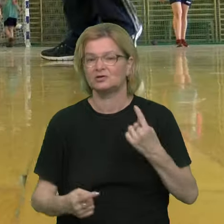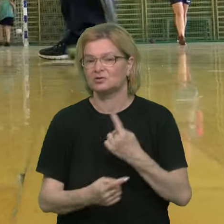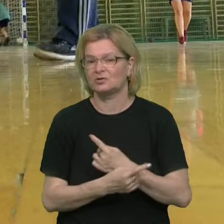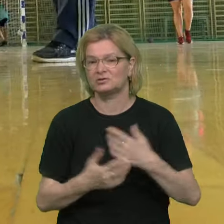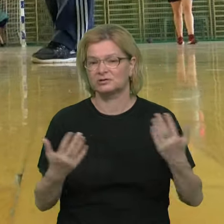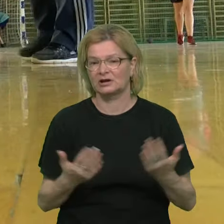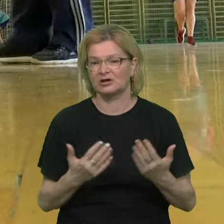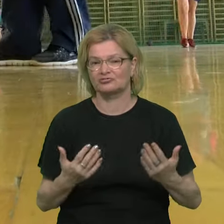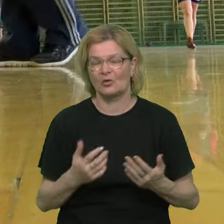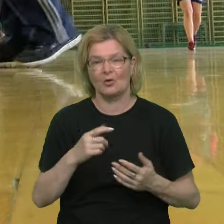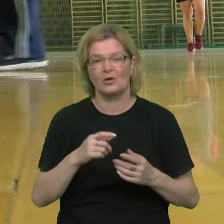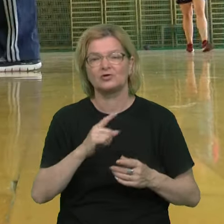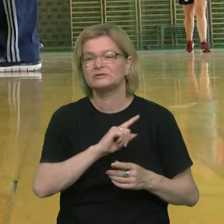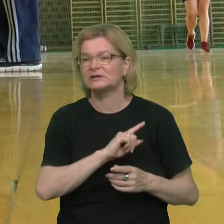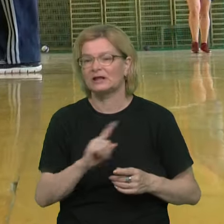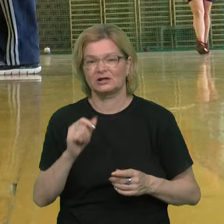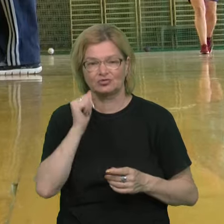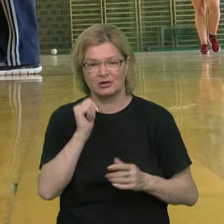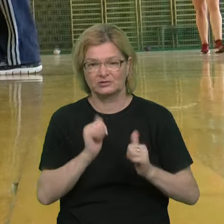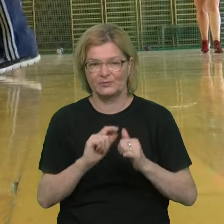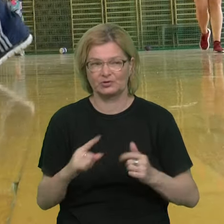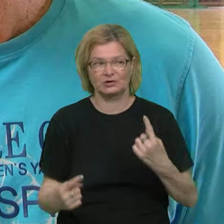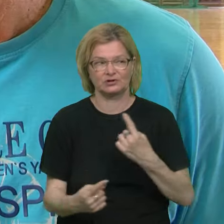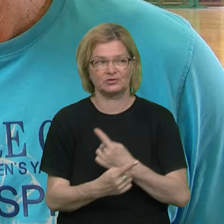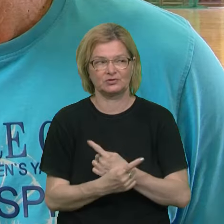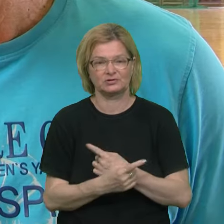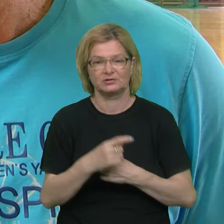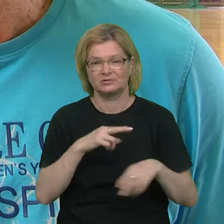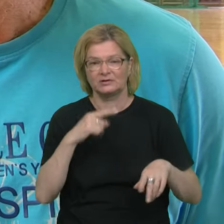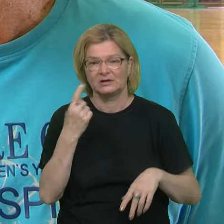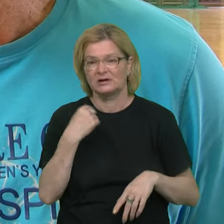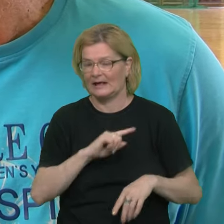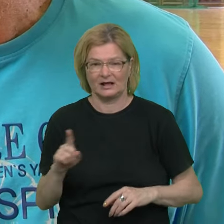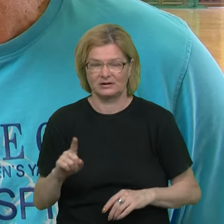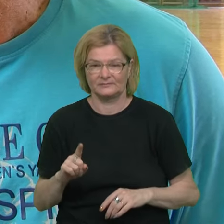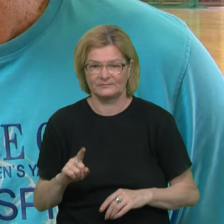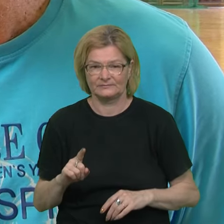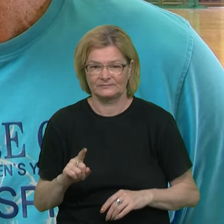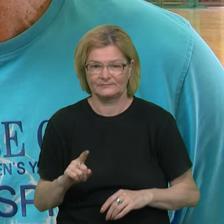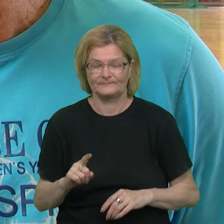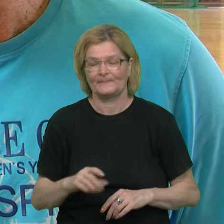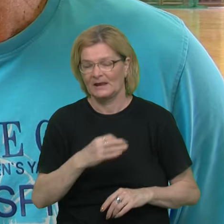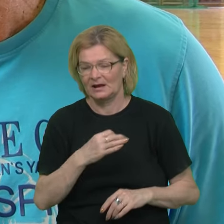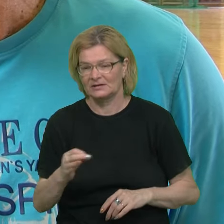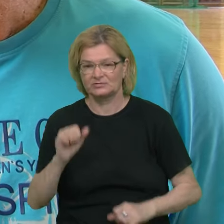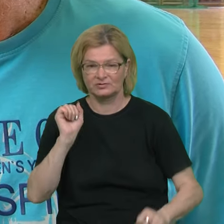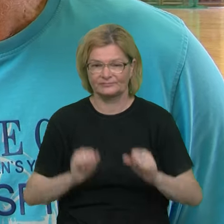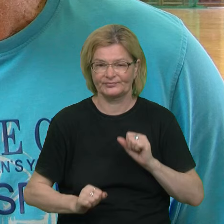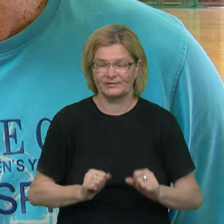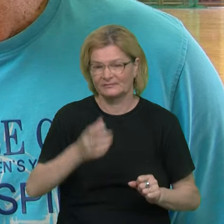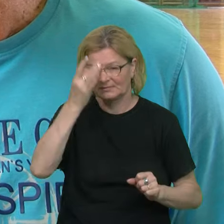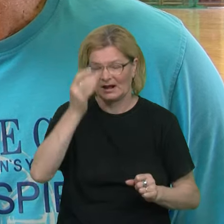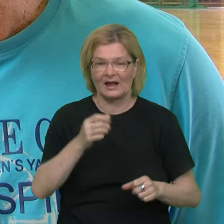I desilo se nešto u Biogradu što se nije desilo u ženskom sportu, a usudio bi se reći čak i nikada.